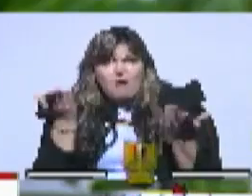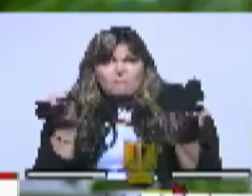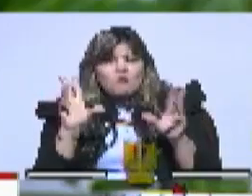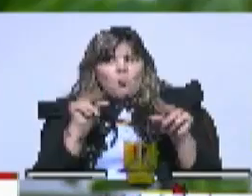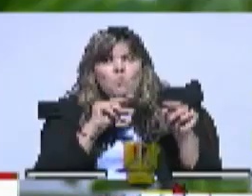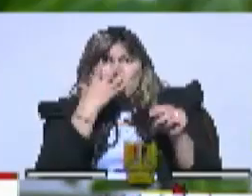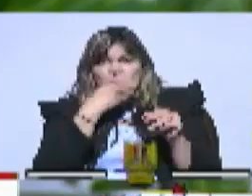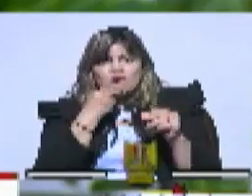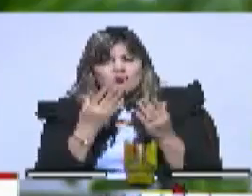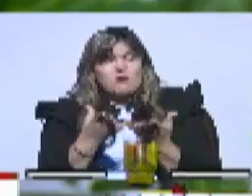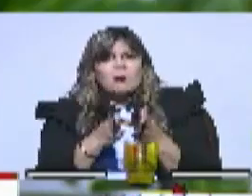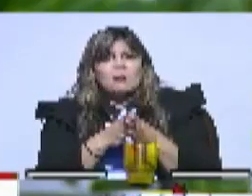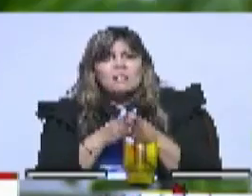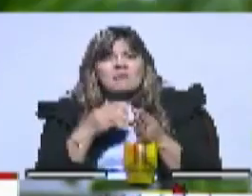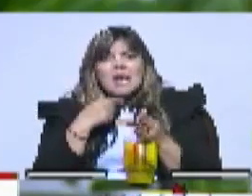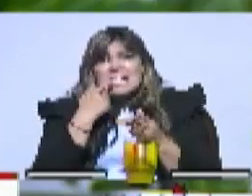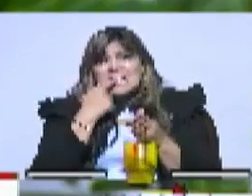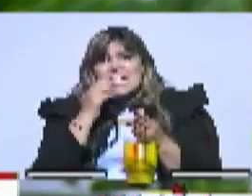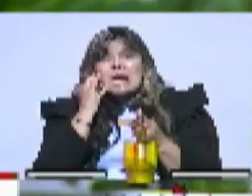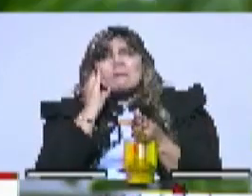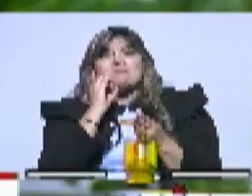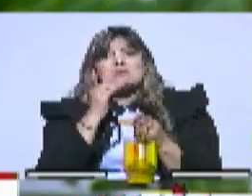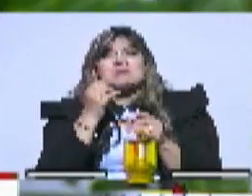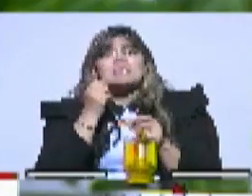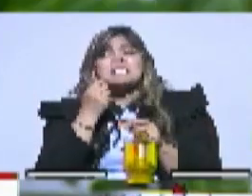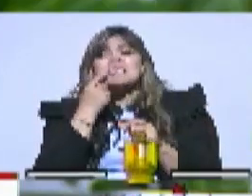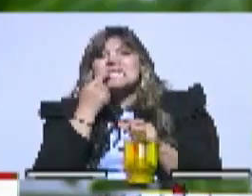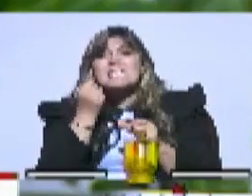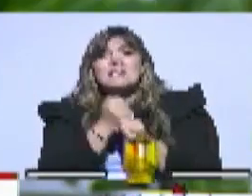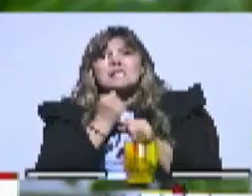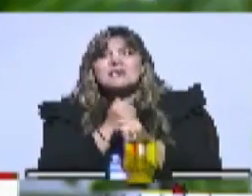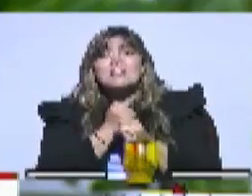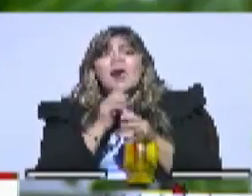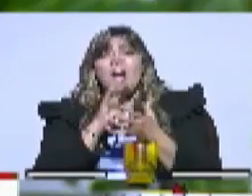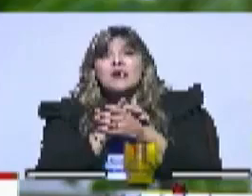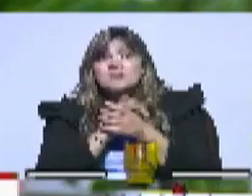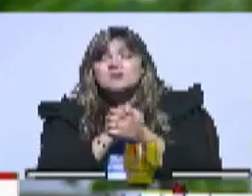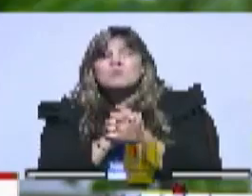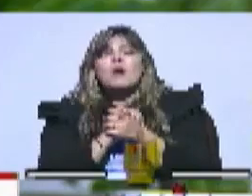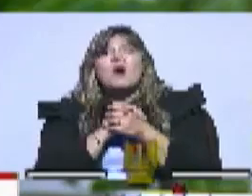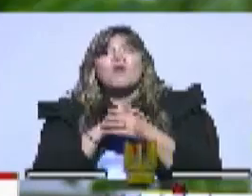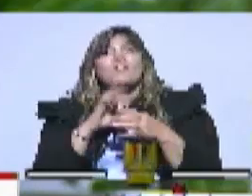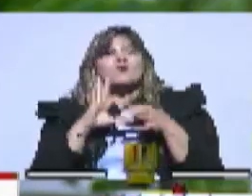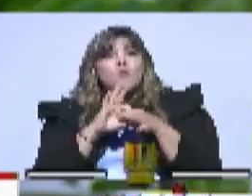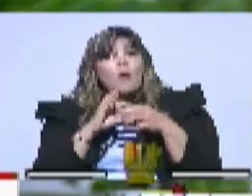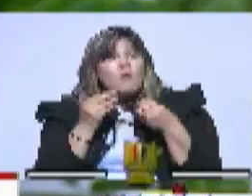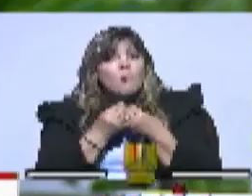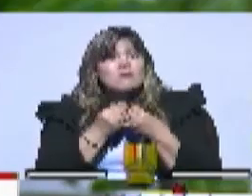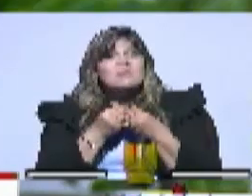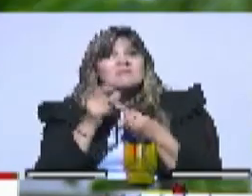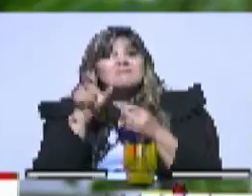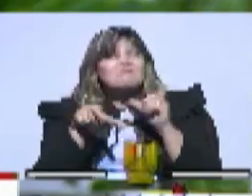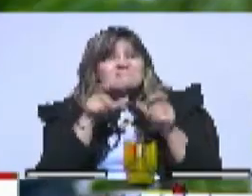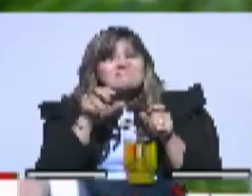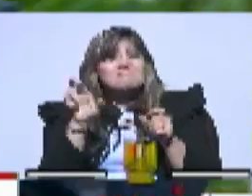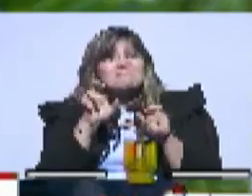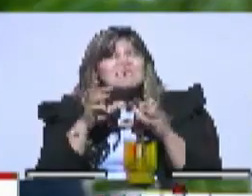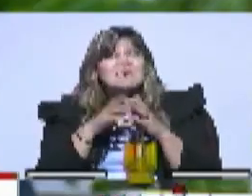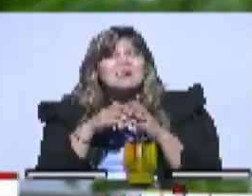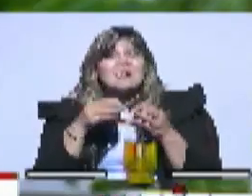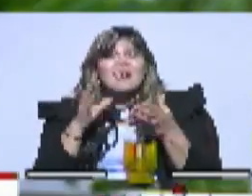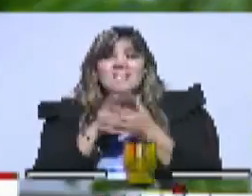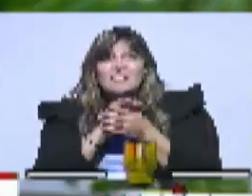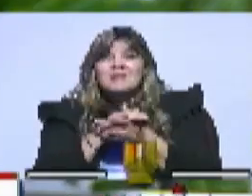شخصيا على مدى 50 سنة اشتغلتهم اكبر صداقاتي وعلاقاتي مع مسيحيين، وخروجي